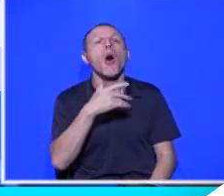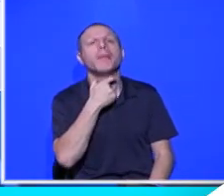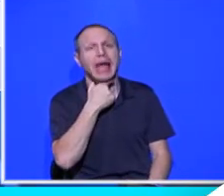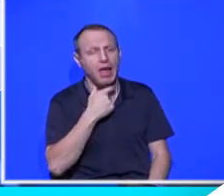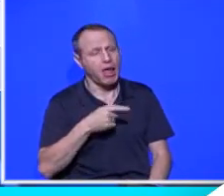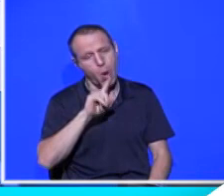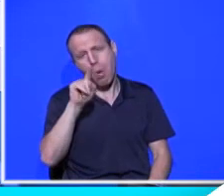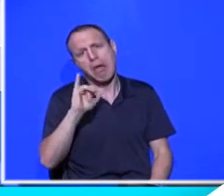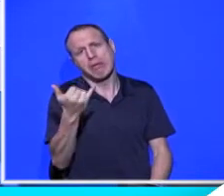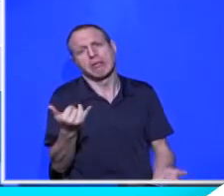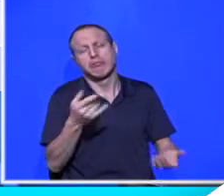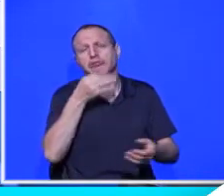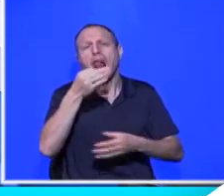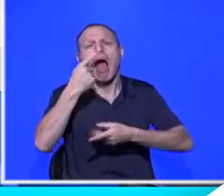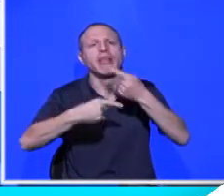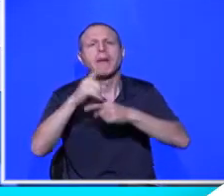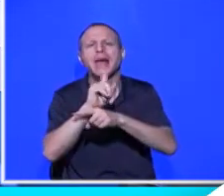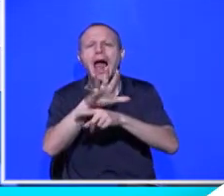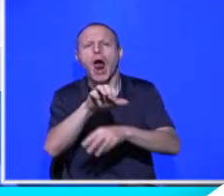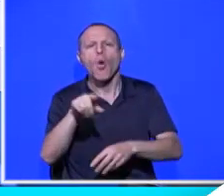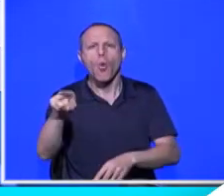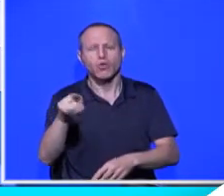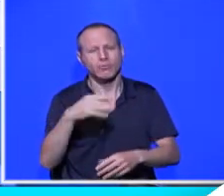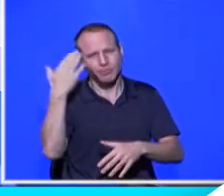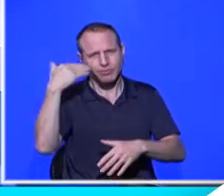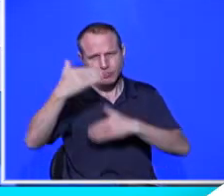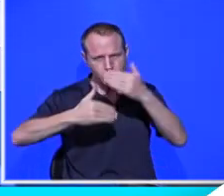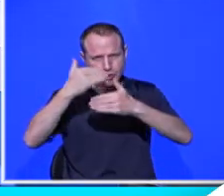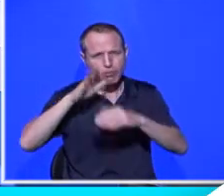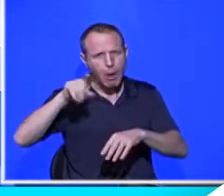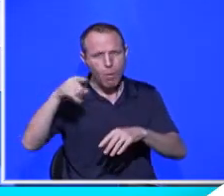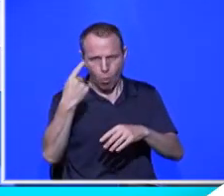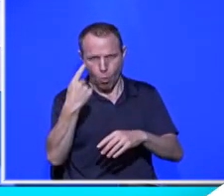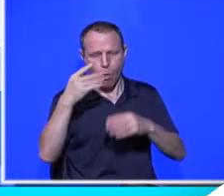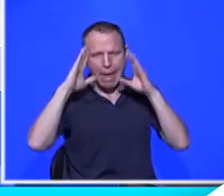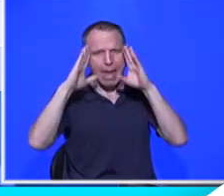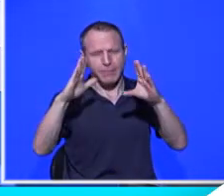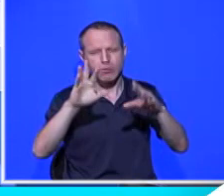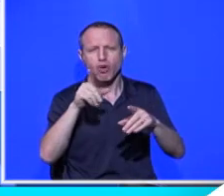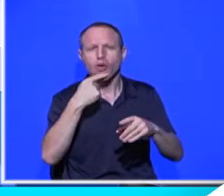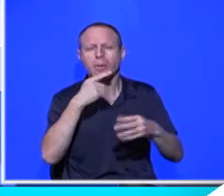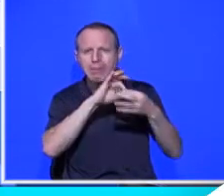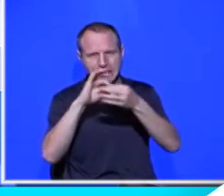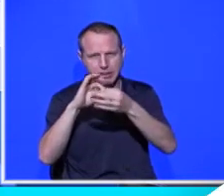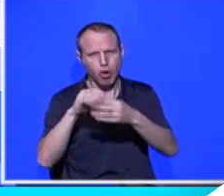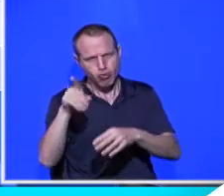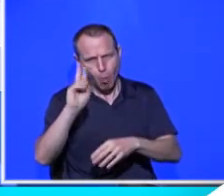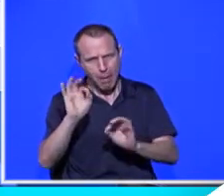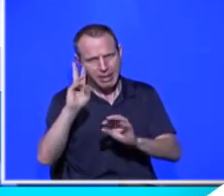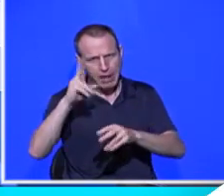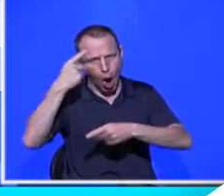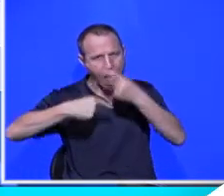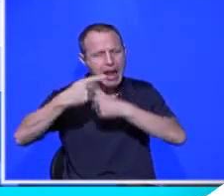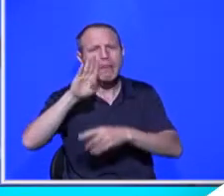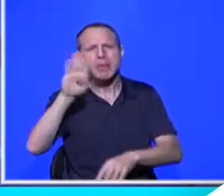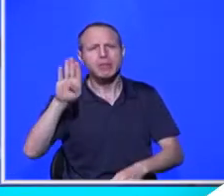של אלטרנטיבות. ברגע שהם לקחו אותו, היה איזשהו שלב שגם הוא האמין, כמו שאומרים בסדרה פה, שהוא באמת יכול להחליף את נתניהו. ואני